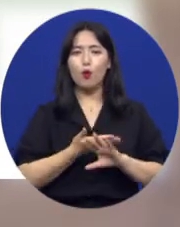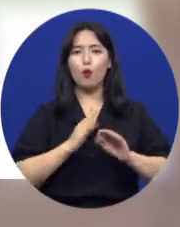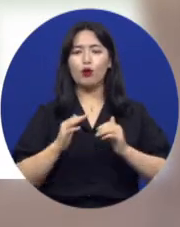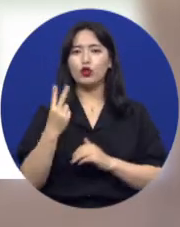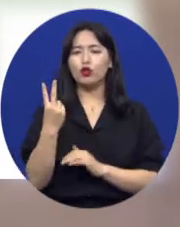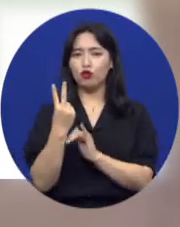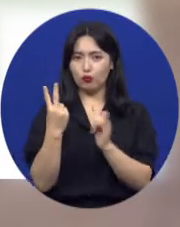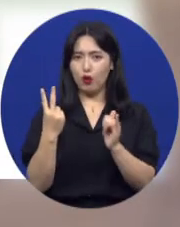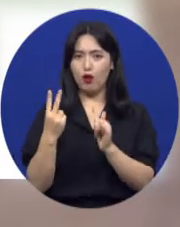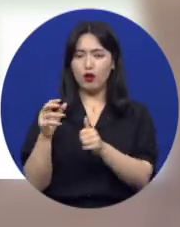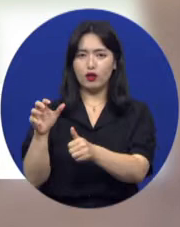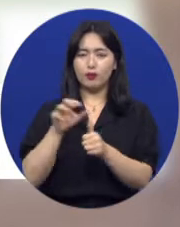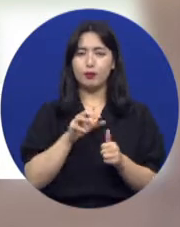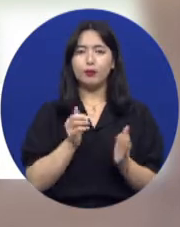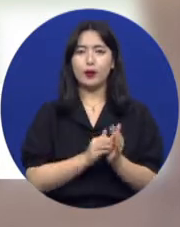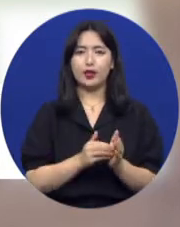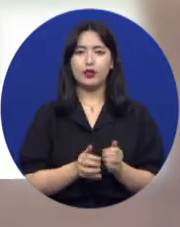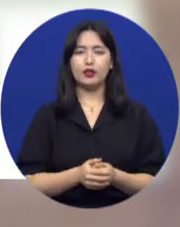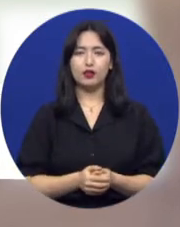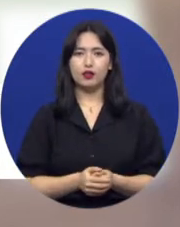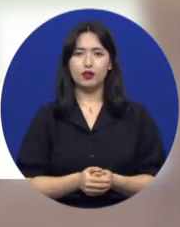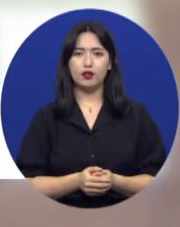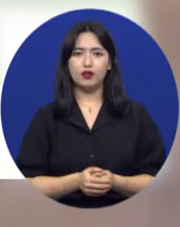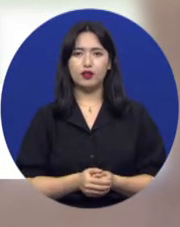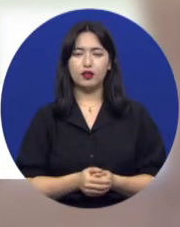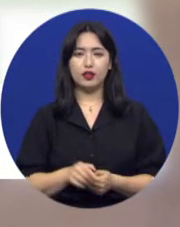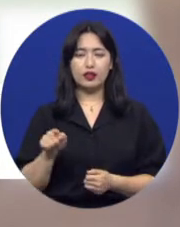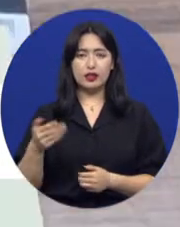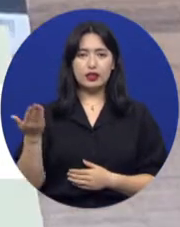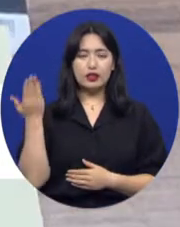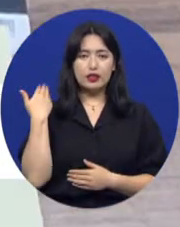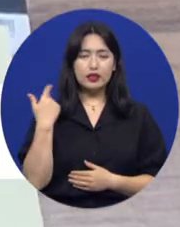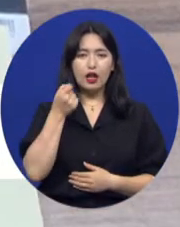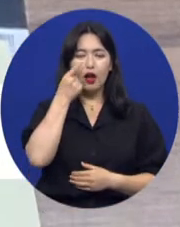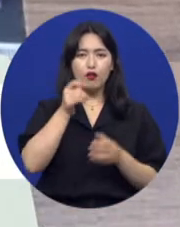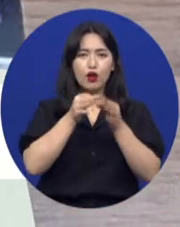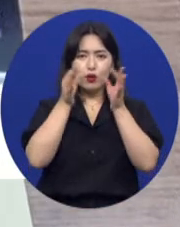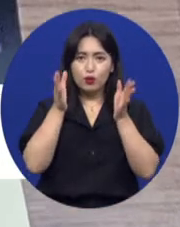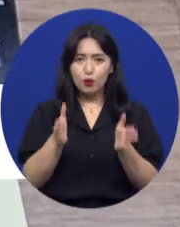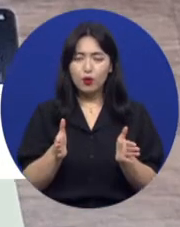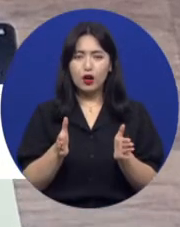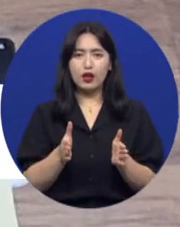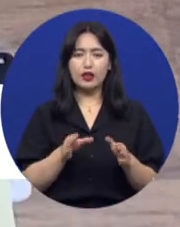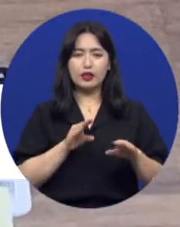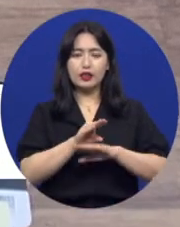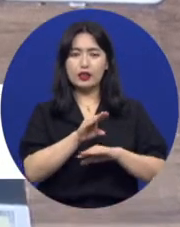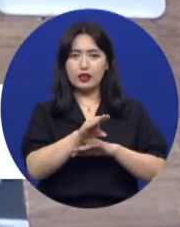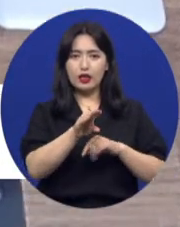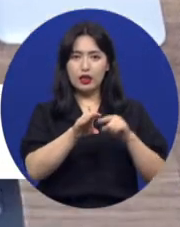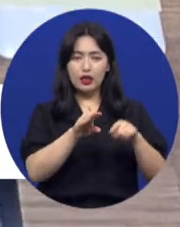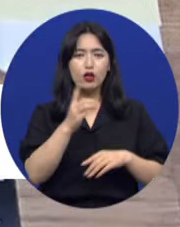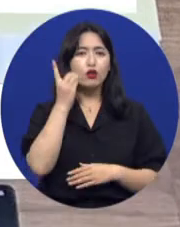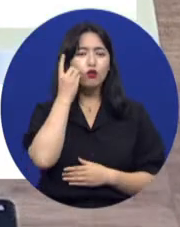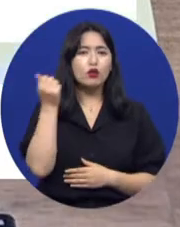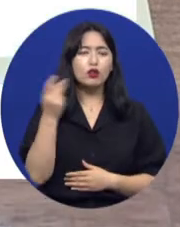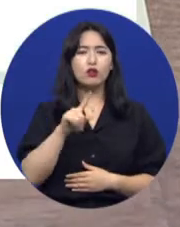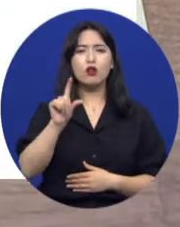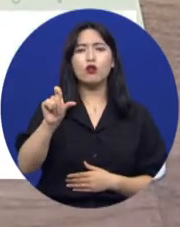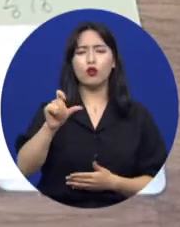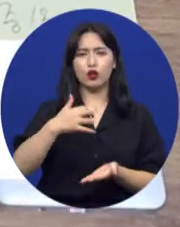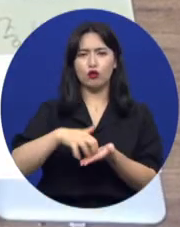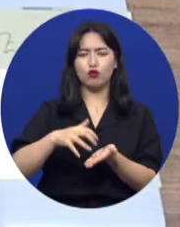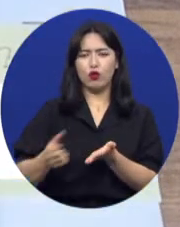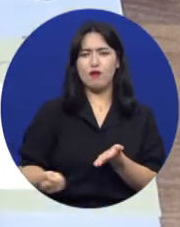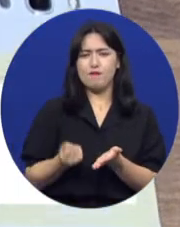2명을 구속했습니다 이들은 지난 한 달 동안 차량의 휴대전화 15대를